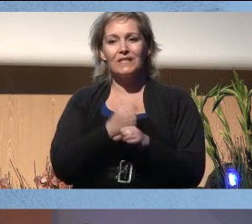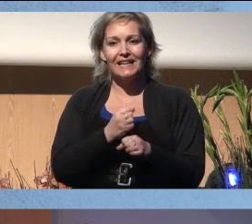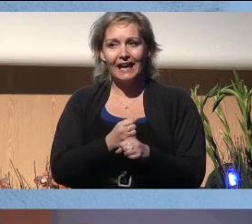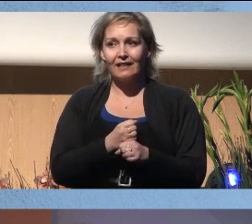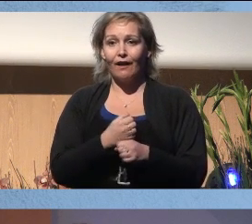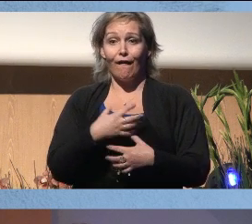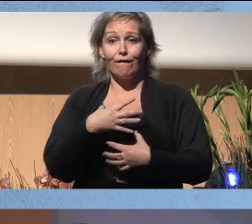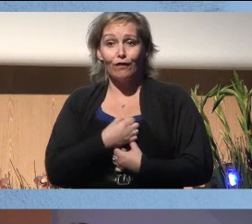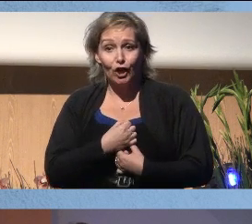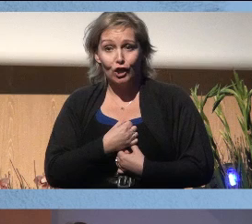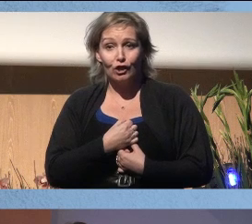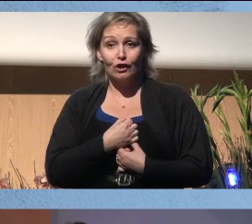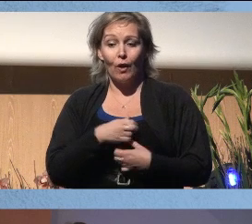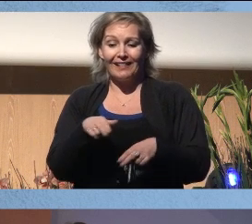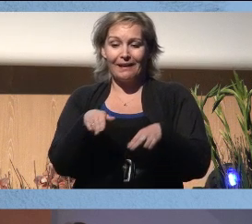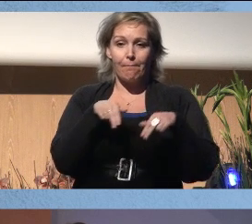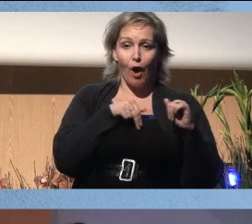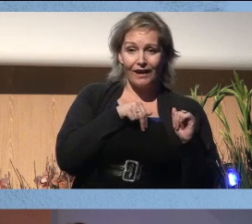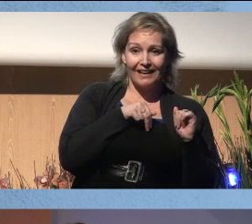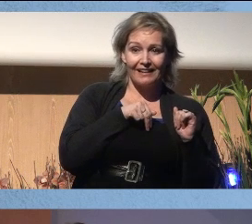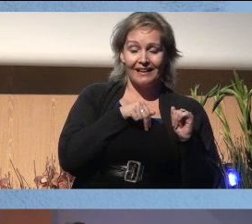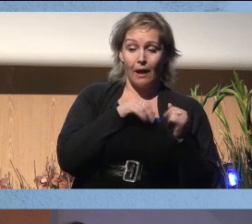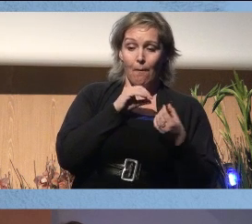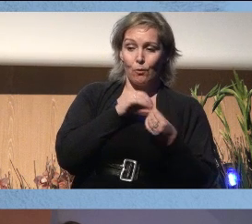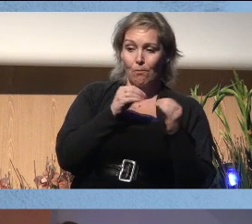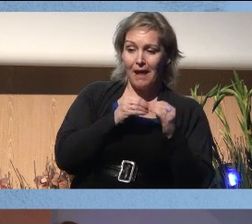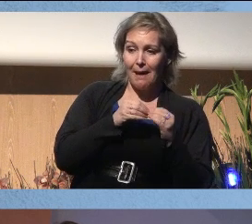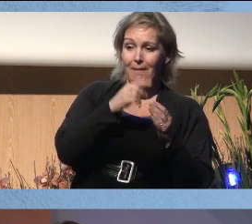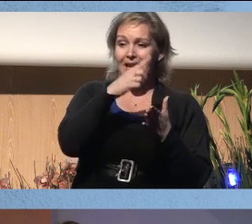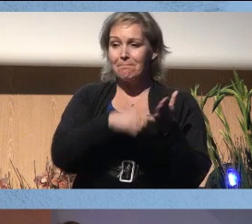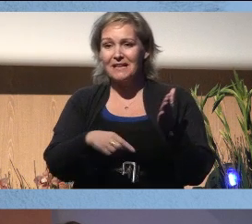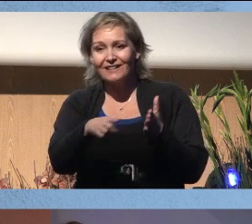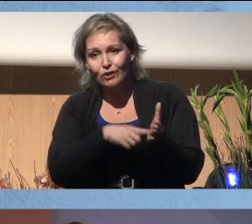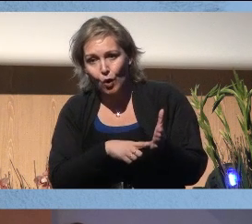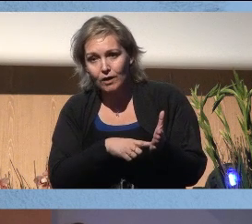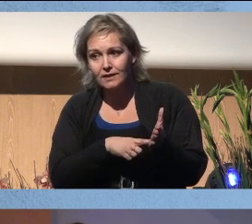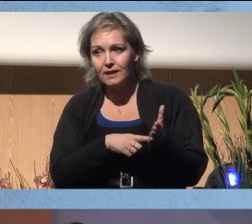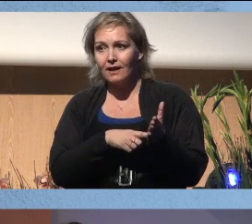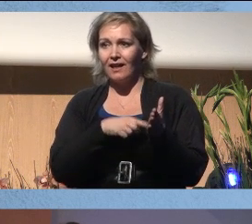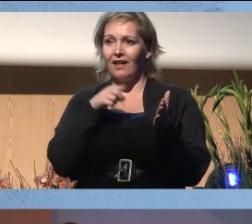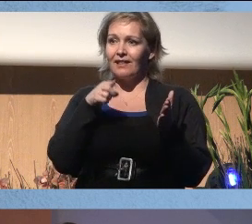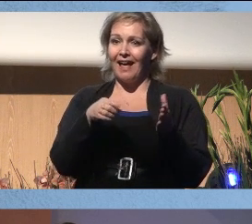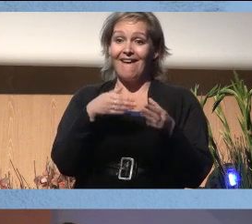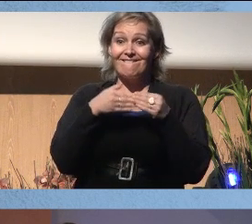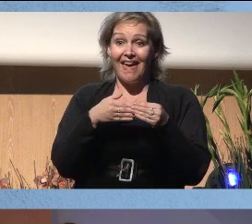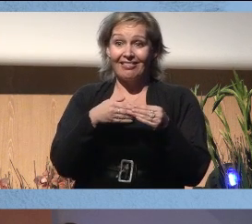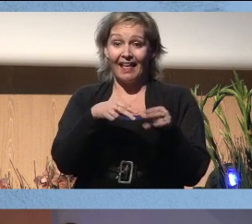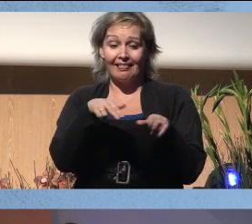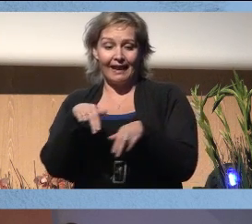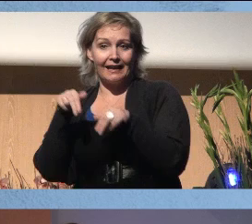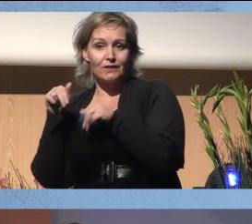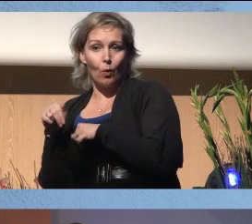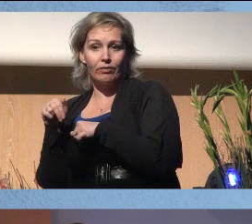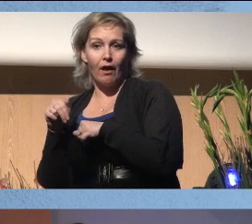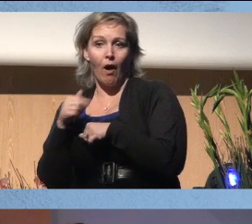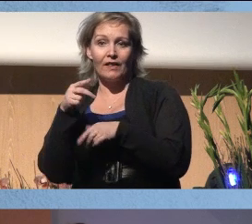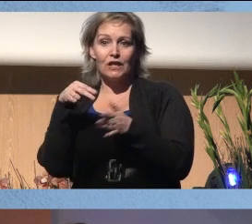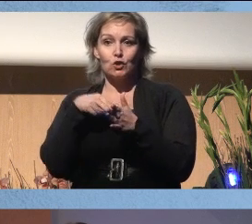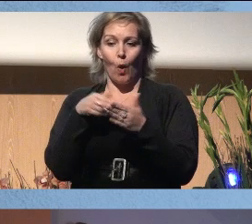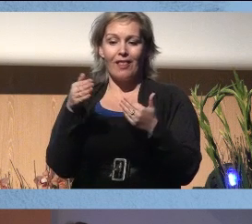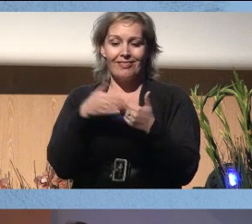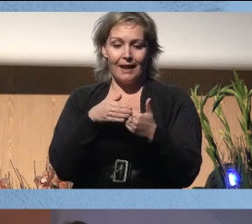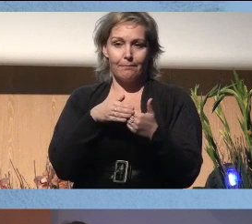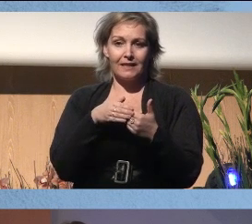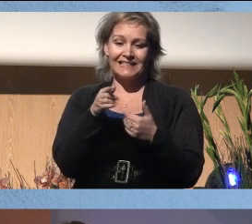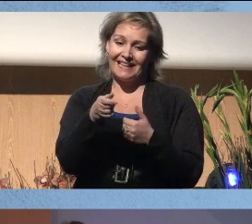frykt, tilbaketrekning, problemer og misforståelser, der vennene trekker seg unna, og de som står